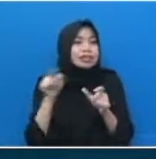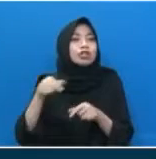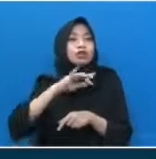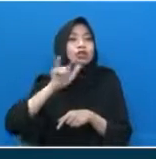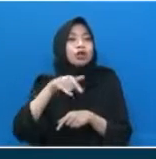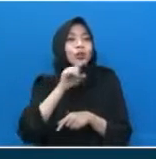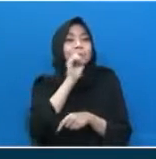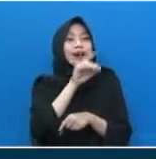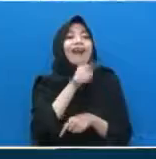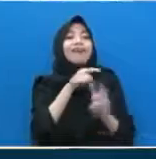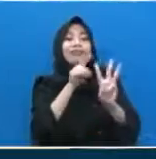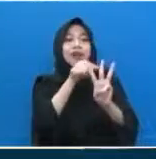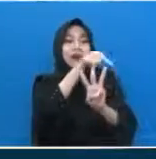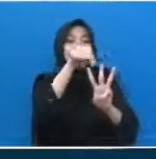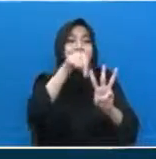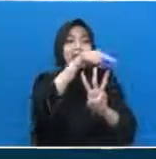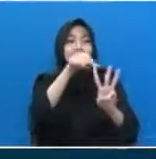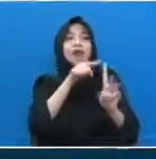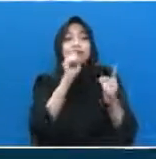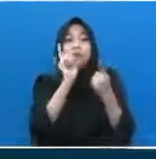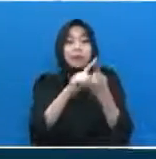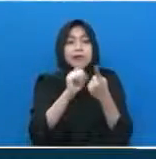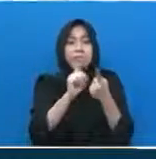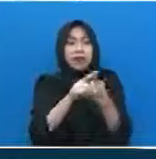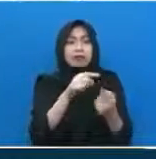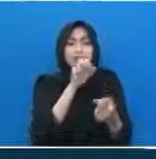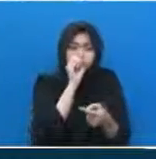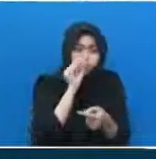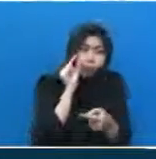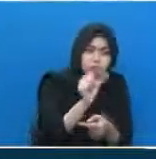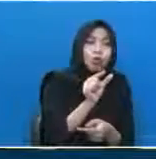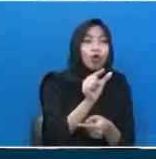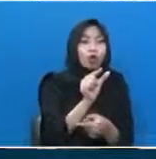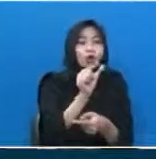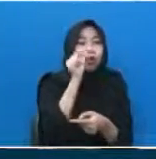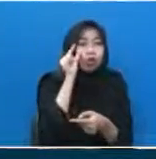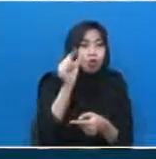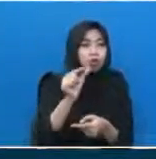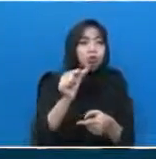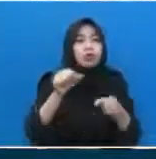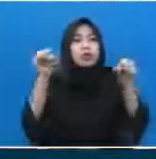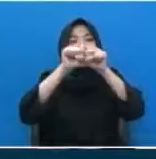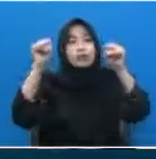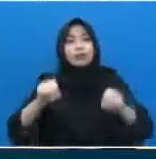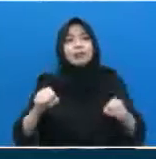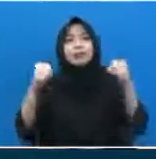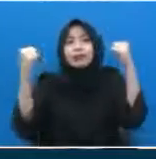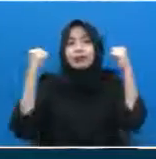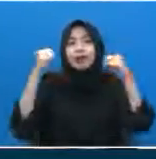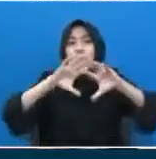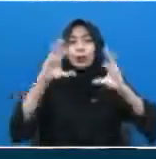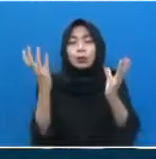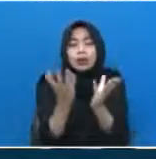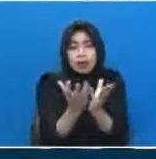Presiden Joko Widodo dalam diskusi ini diantaranya adalah menyarankan agar segera dibangun arsitektur sistem ketahanan Kesehatan